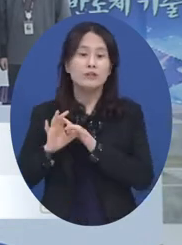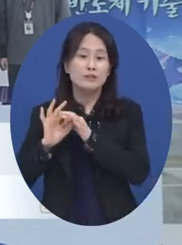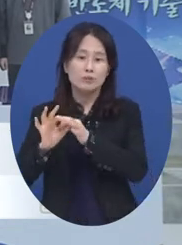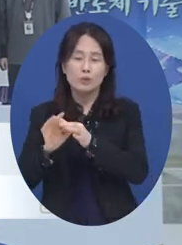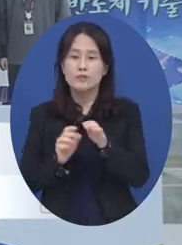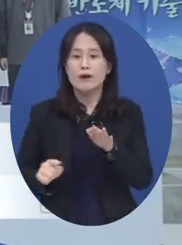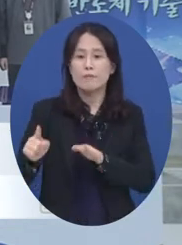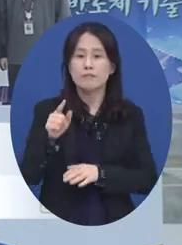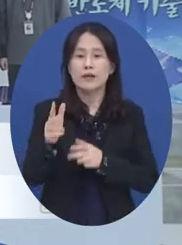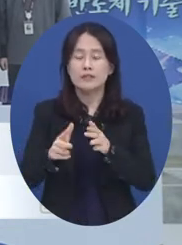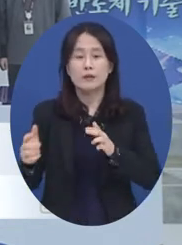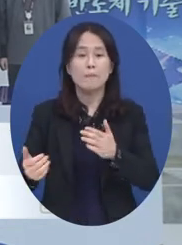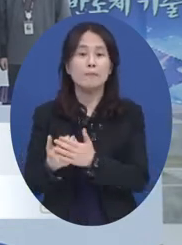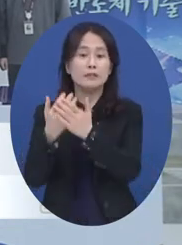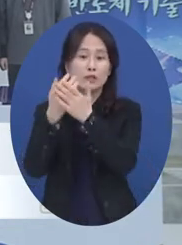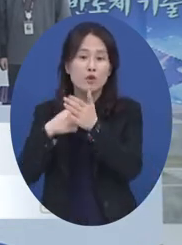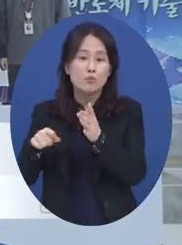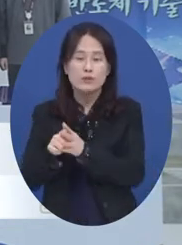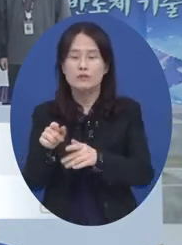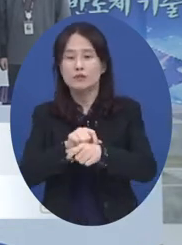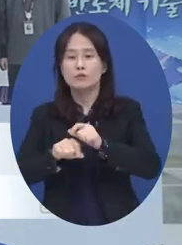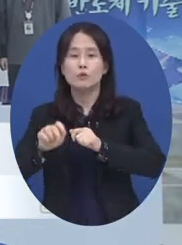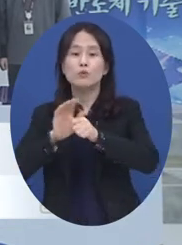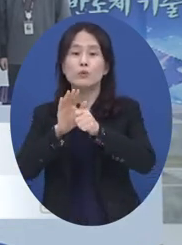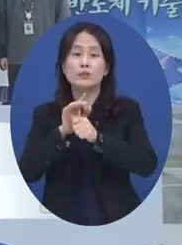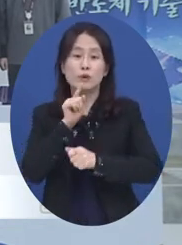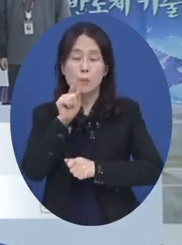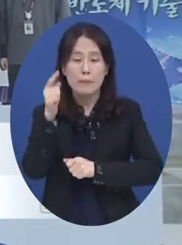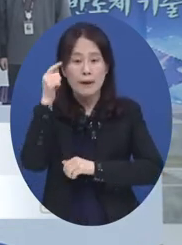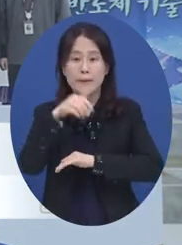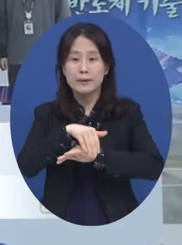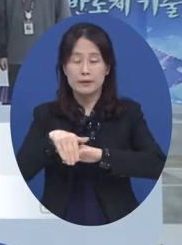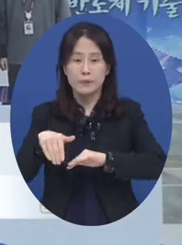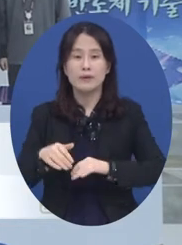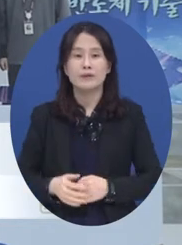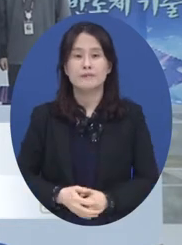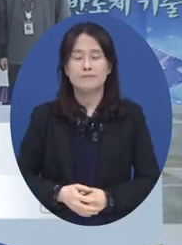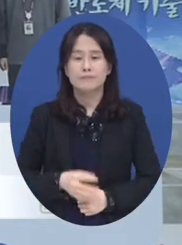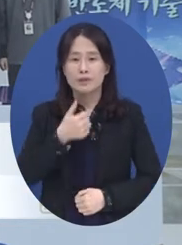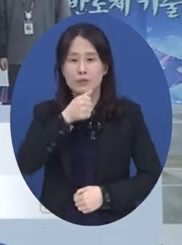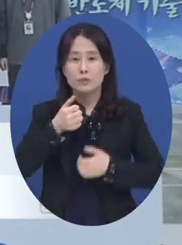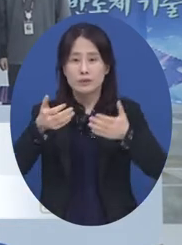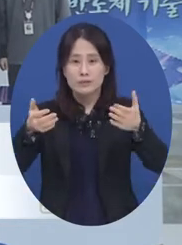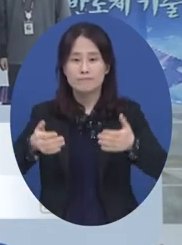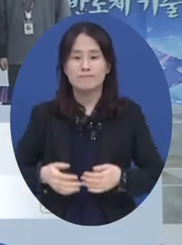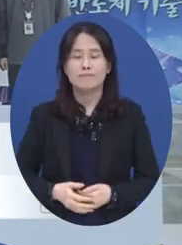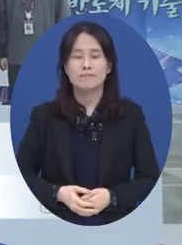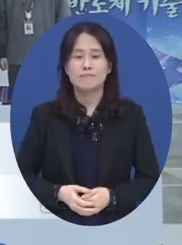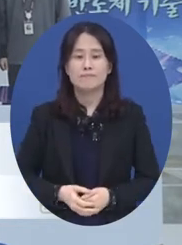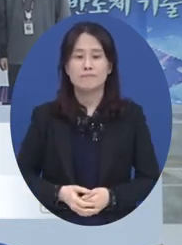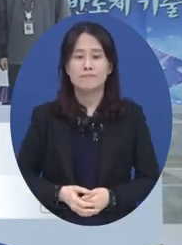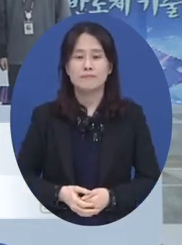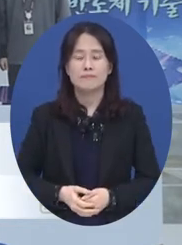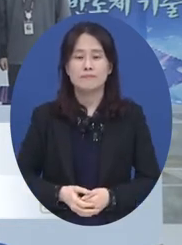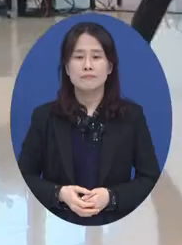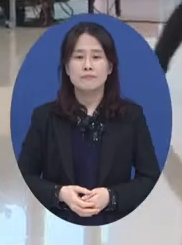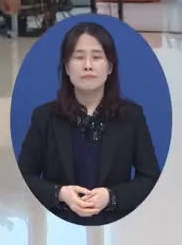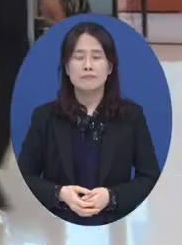첨단 산업이 질적으로 도약할 수 있도록 적극 지원하겠다는 구상을 밝혔습니다. 구영슬 기자의 보도입니다.